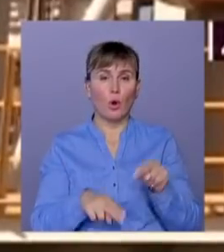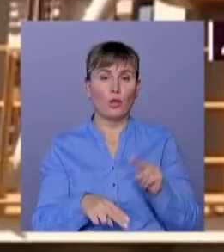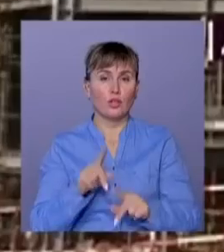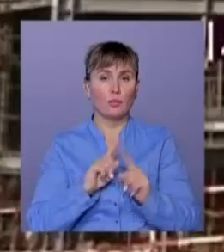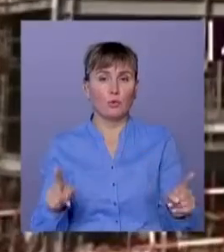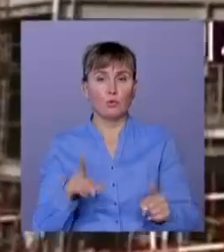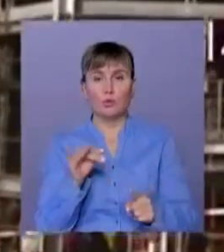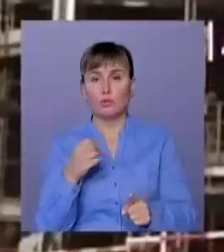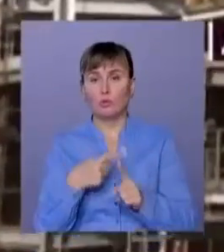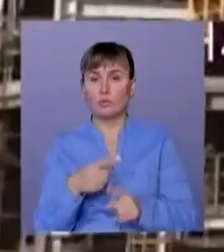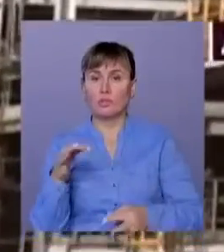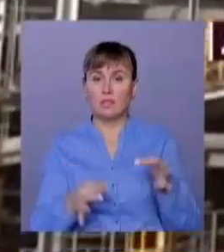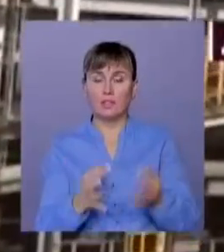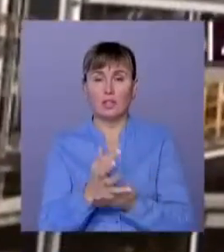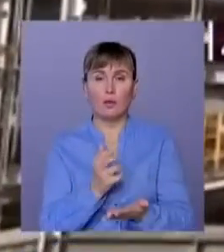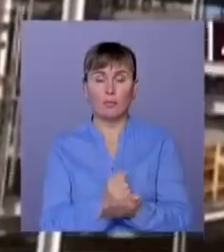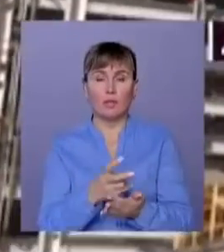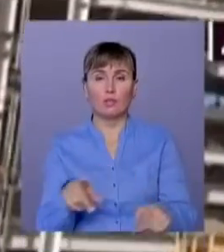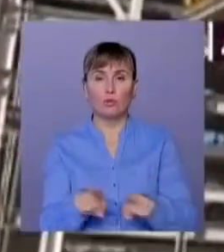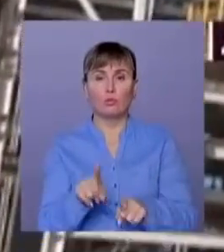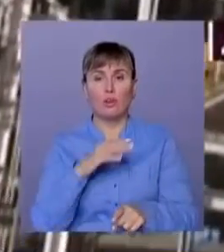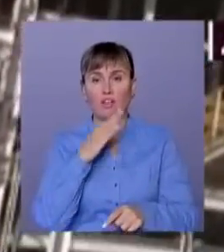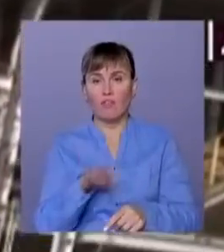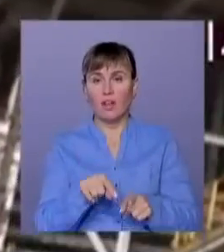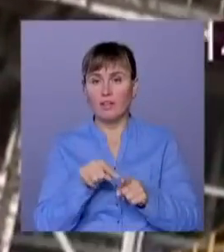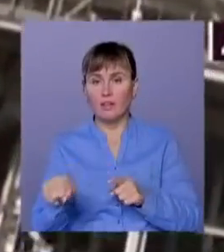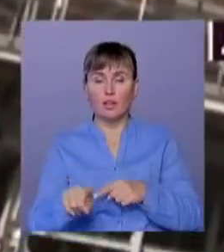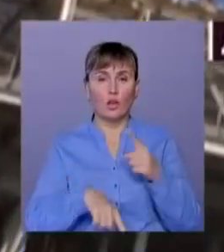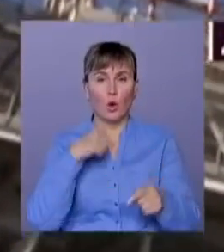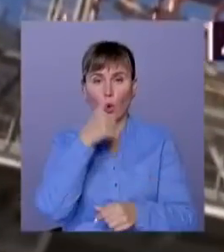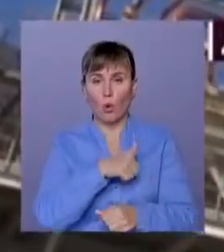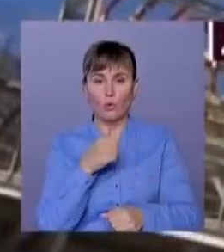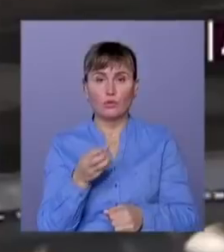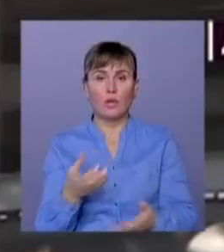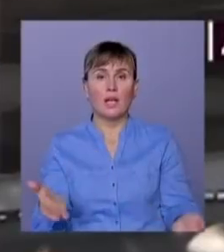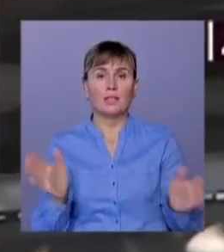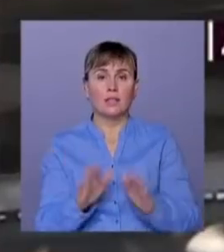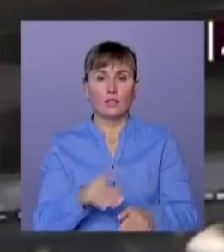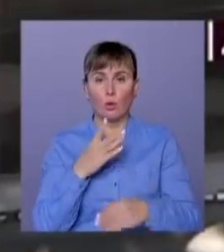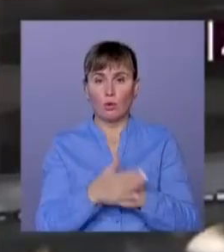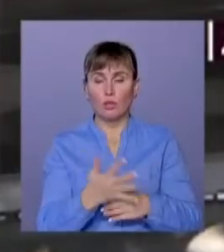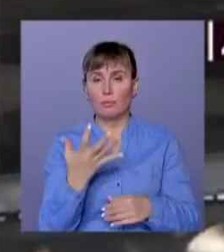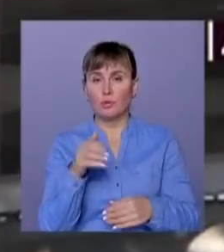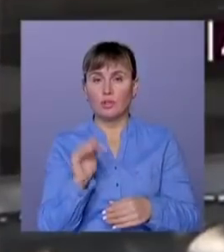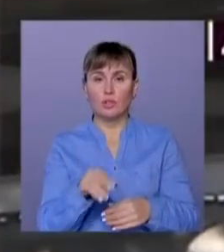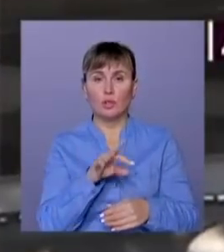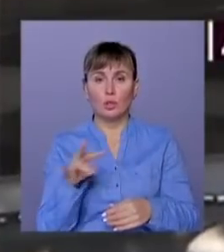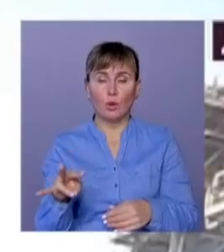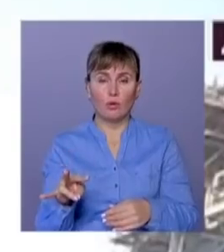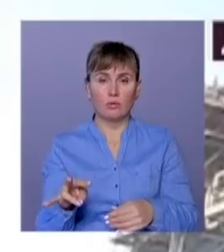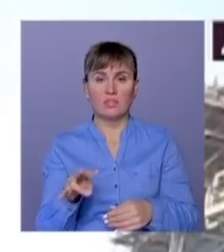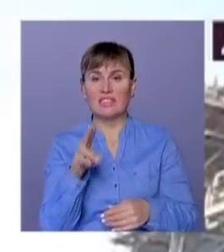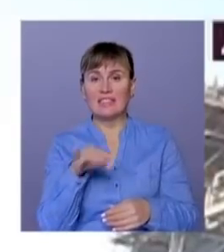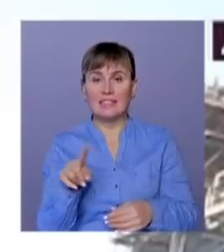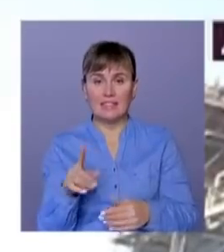К тому же топливом запаслись настолько, что хватит на весь следующий год. Еще и останется порядка 500 тысяч тонн дистоплива,